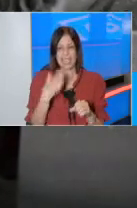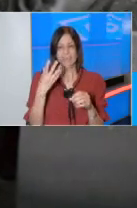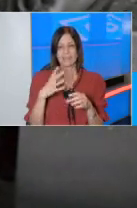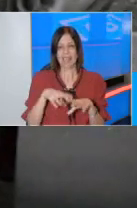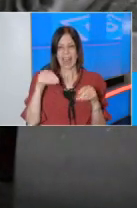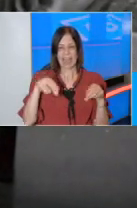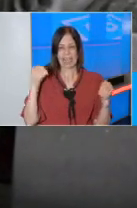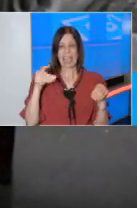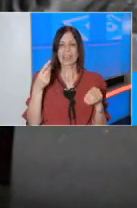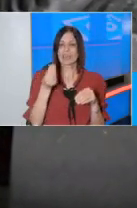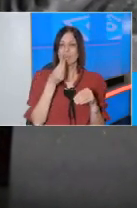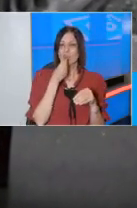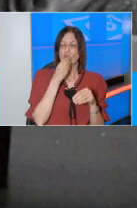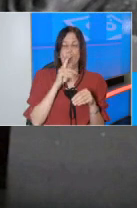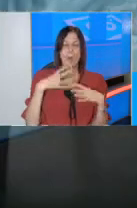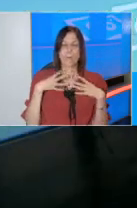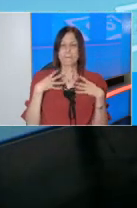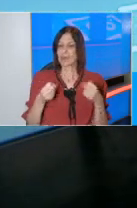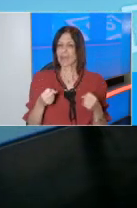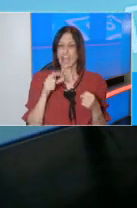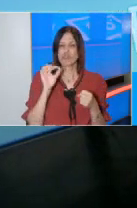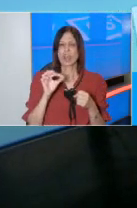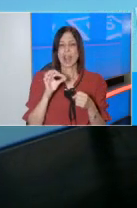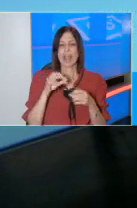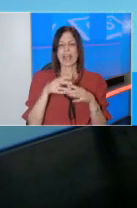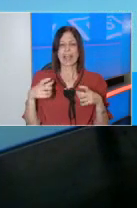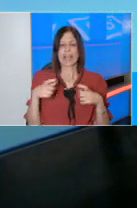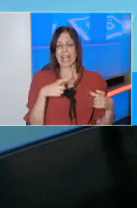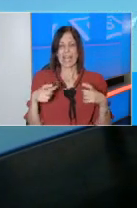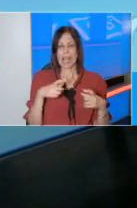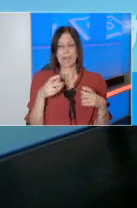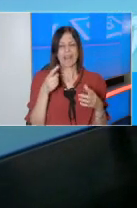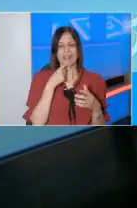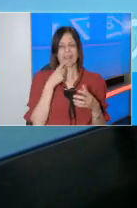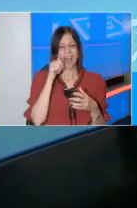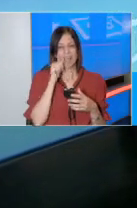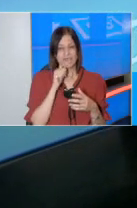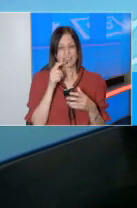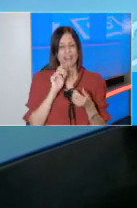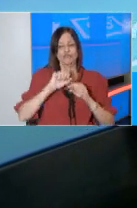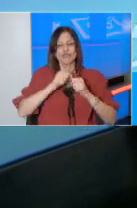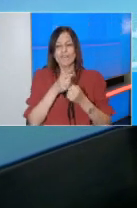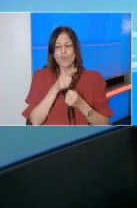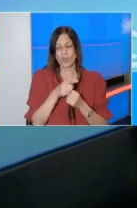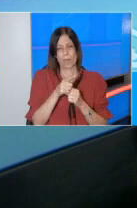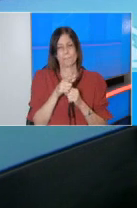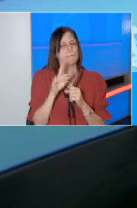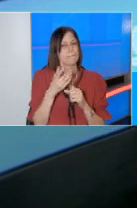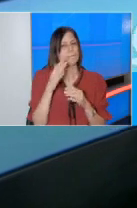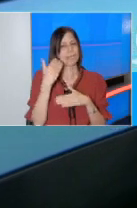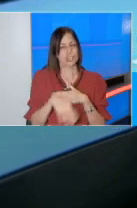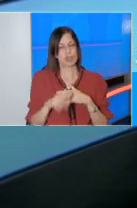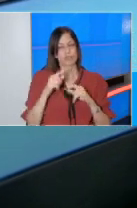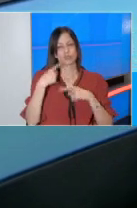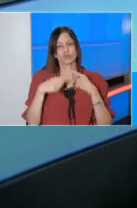להיות, קמח לבן, גבינה לבנה, דברים כאלה, שברו אותם מכל, בכל צורה. בסוף שנות ה-60 קמה התנועה